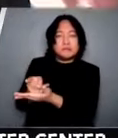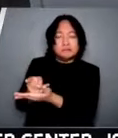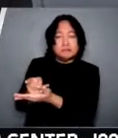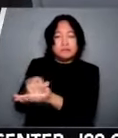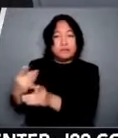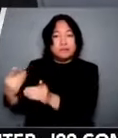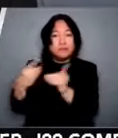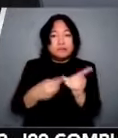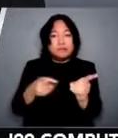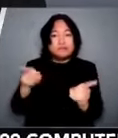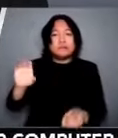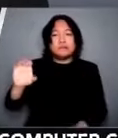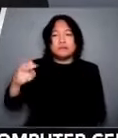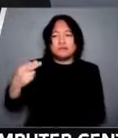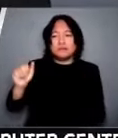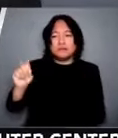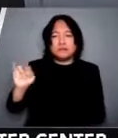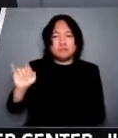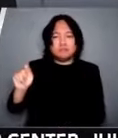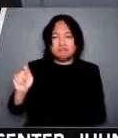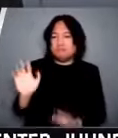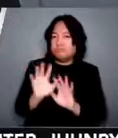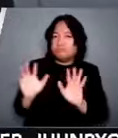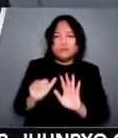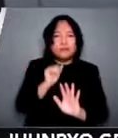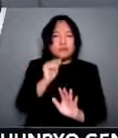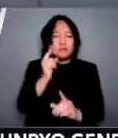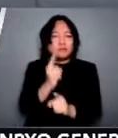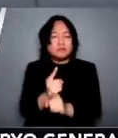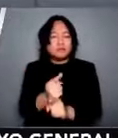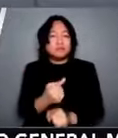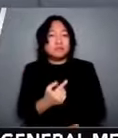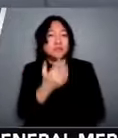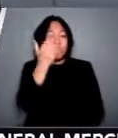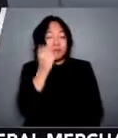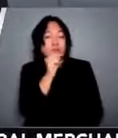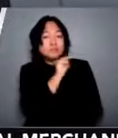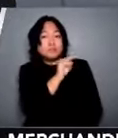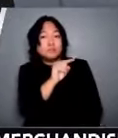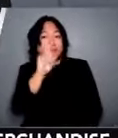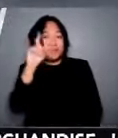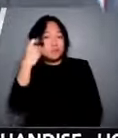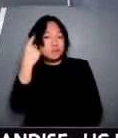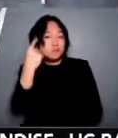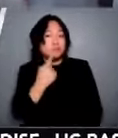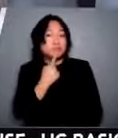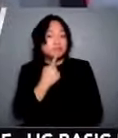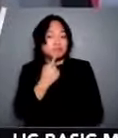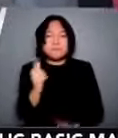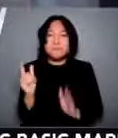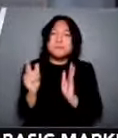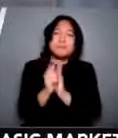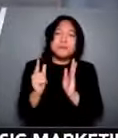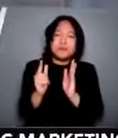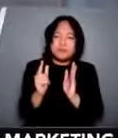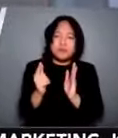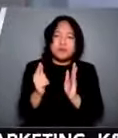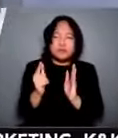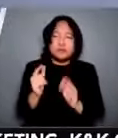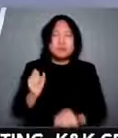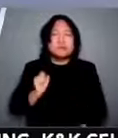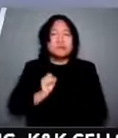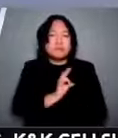Civil Service Commissioner Eileen Dezada, labag ito sa Code of Conduct and Ethical Standards for Public Officials and Employees.